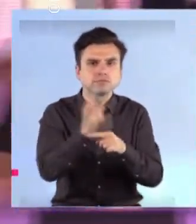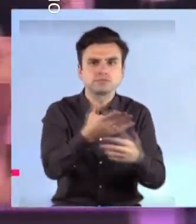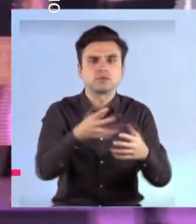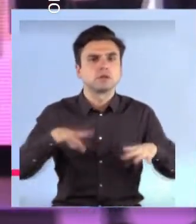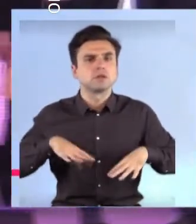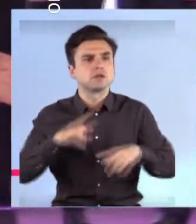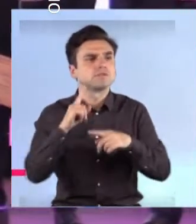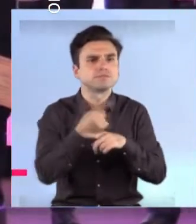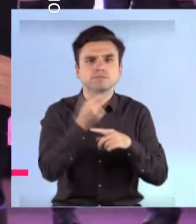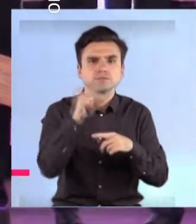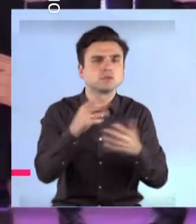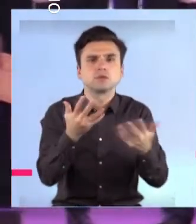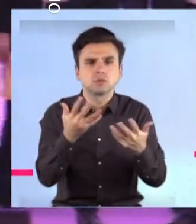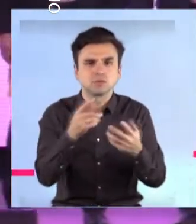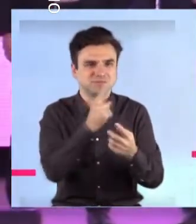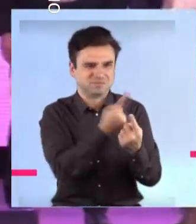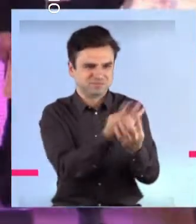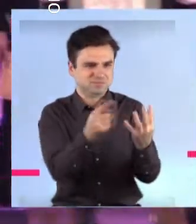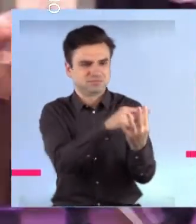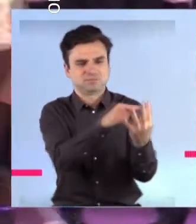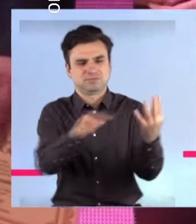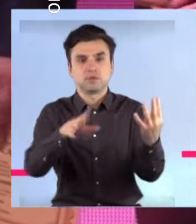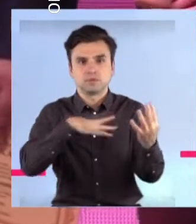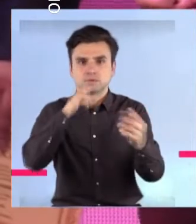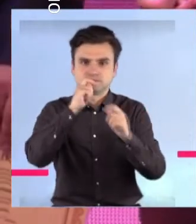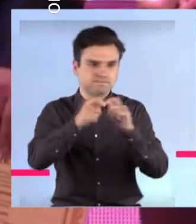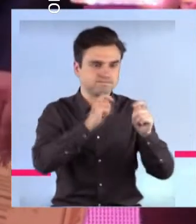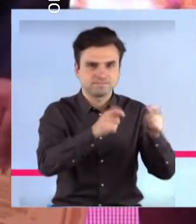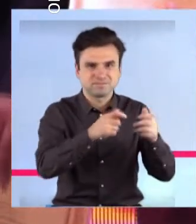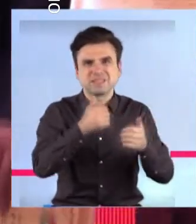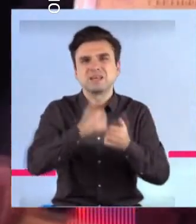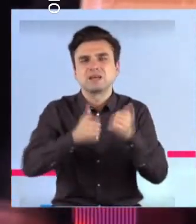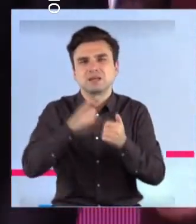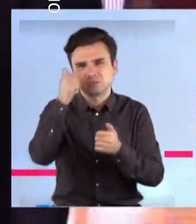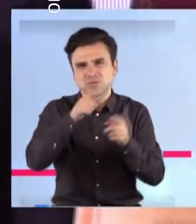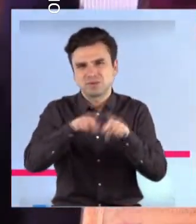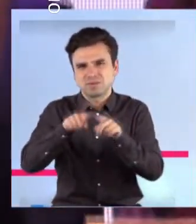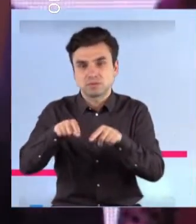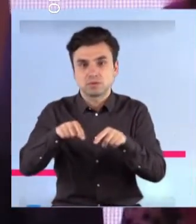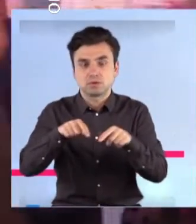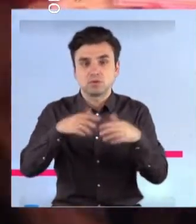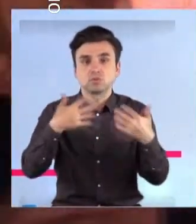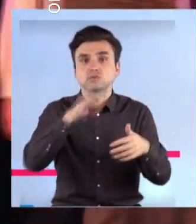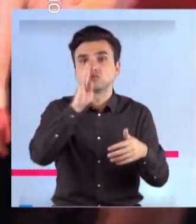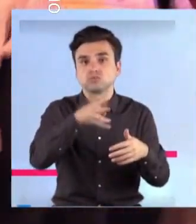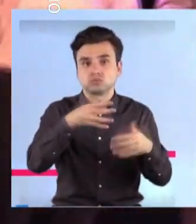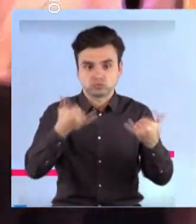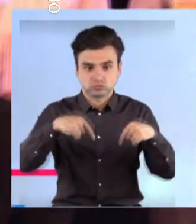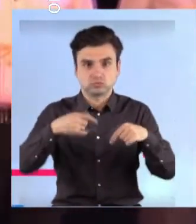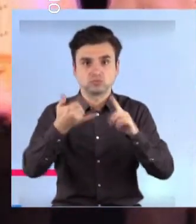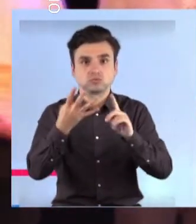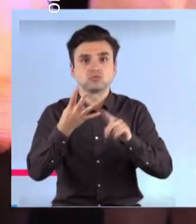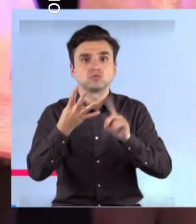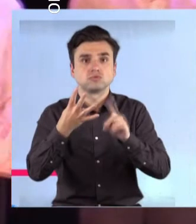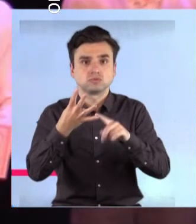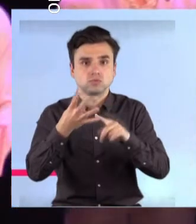четверта за ліком подія відбулася на великій сцені театру імені Шевченка. Переможці в окремих номінаціях отримали пам'ятні кубки та